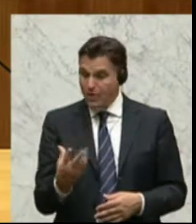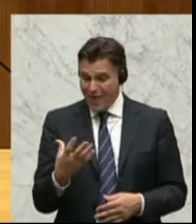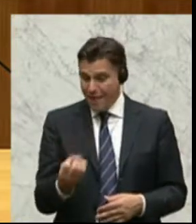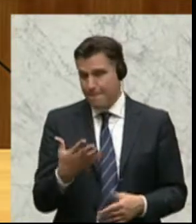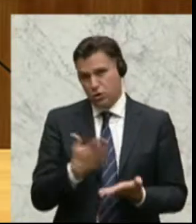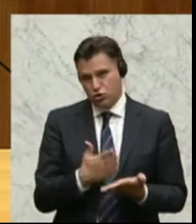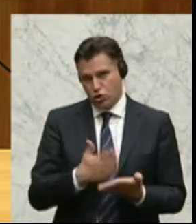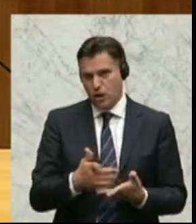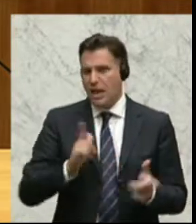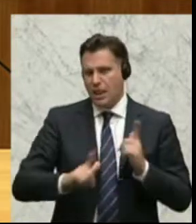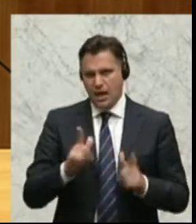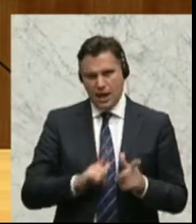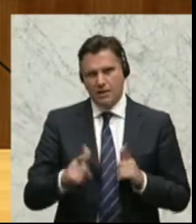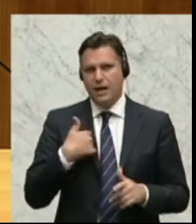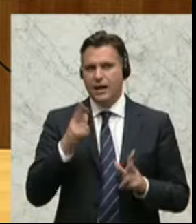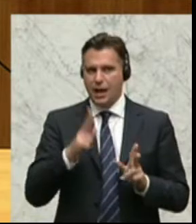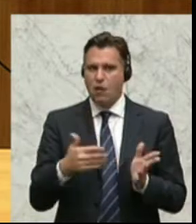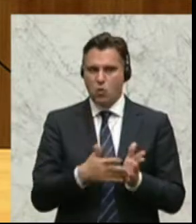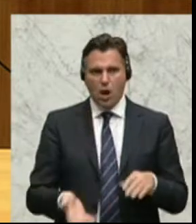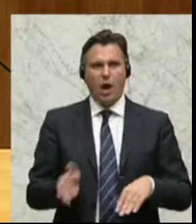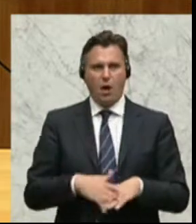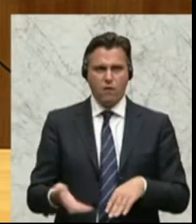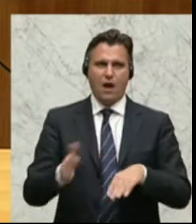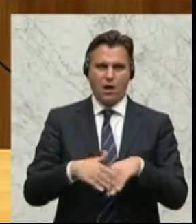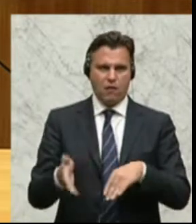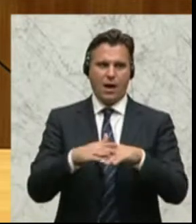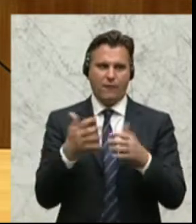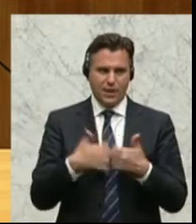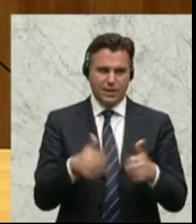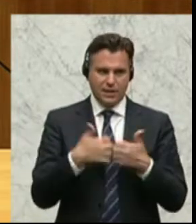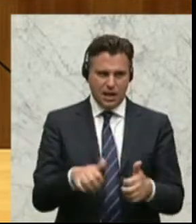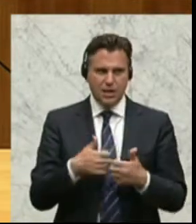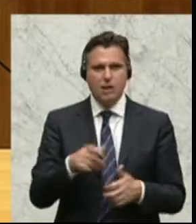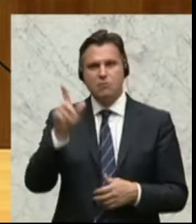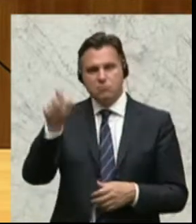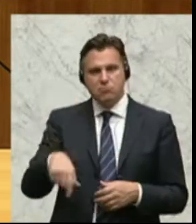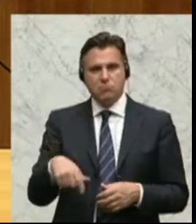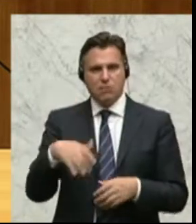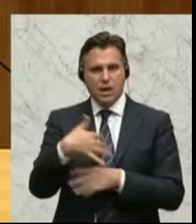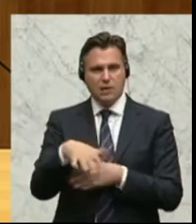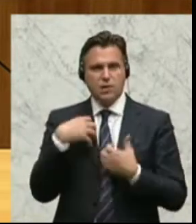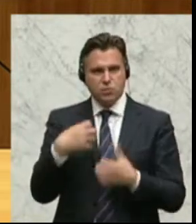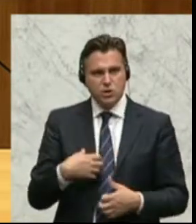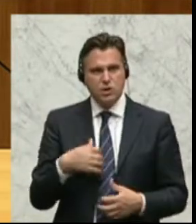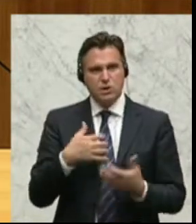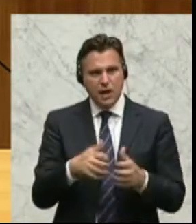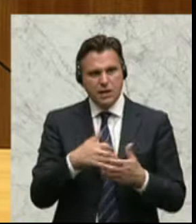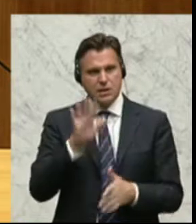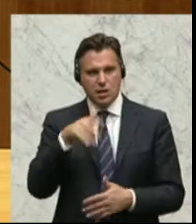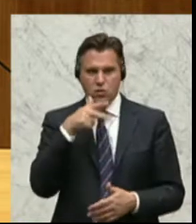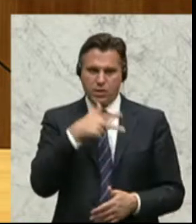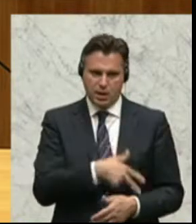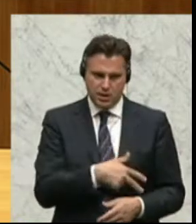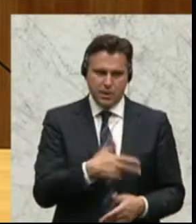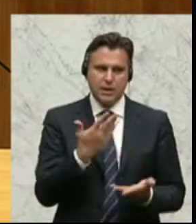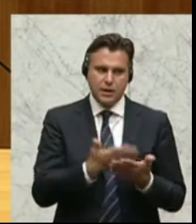noch so viel erzählen können, was die Wirte über die SPÖ erzählt hat. Aber so soll ich Ihnen einfach ausrichten, meine Damen